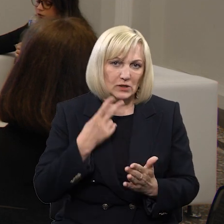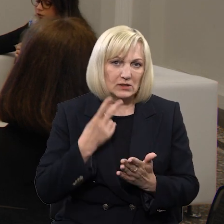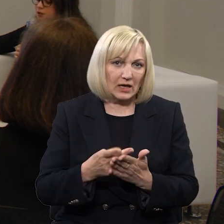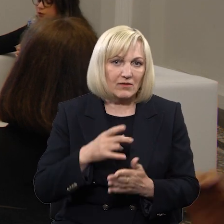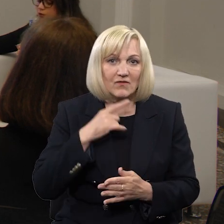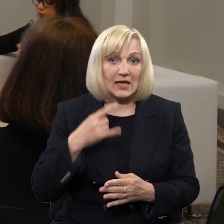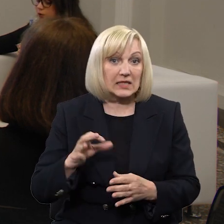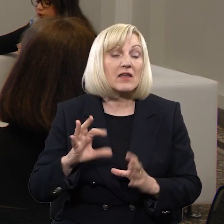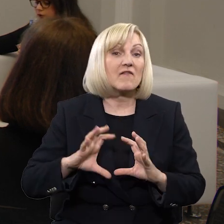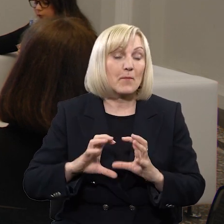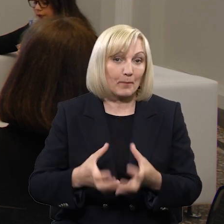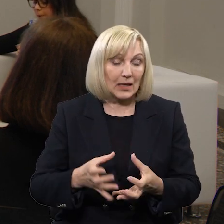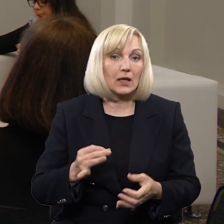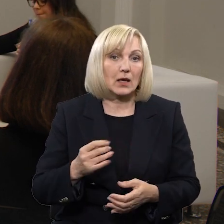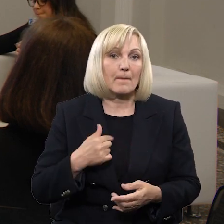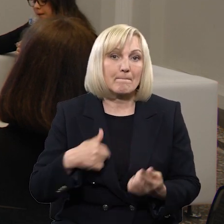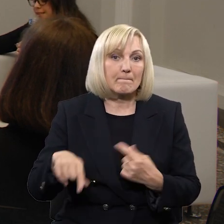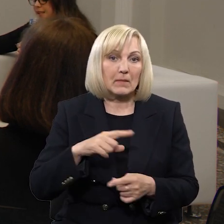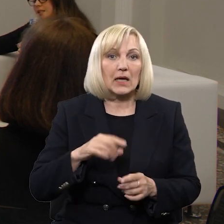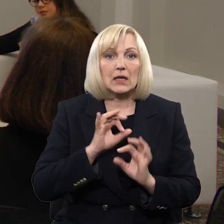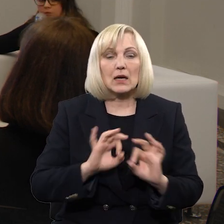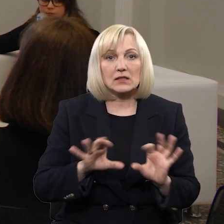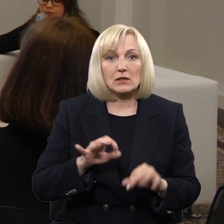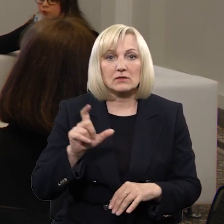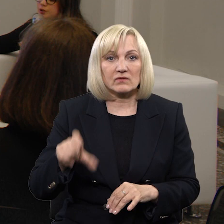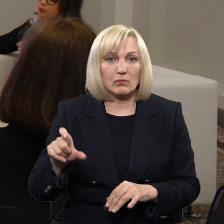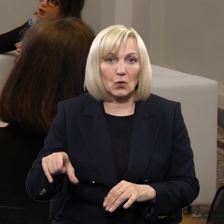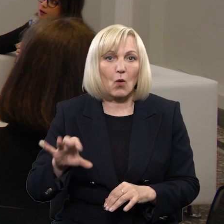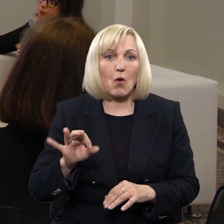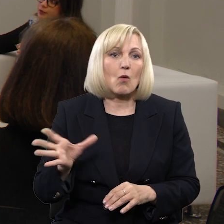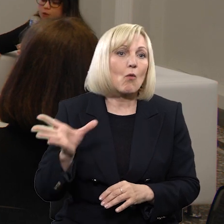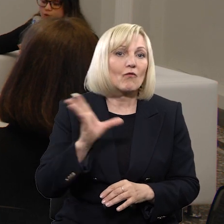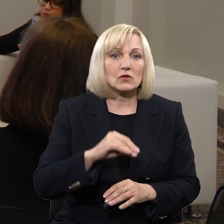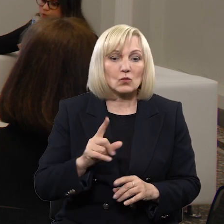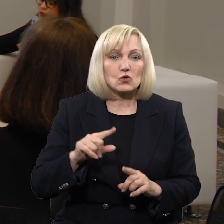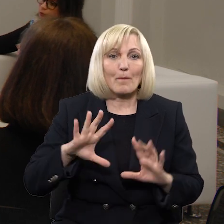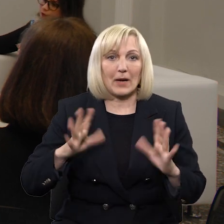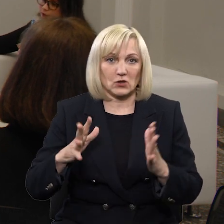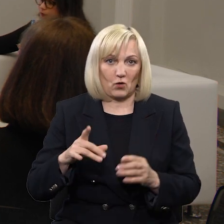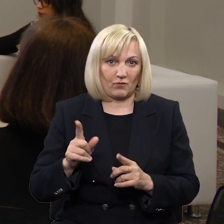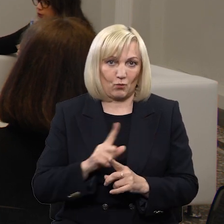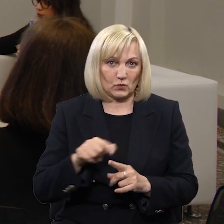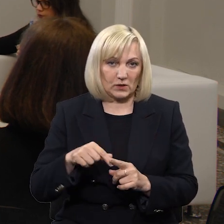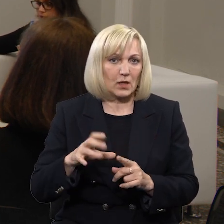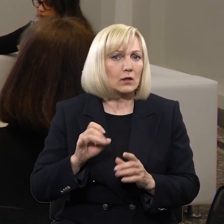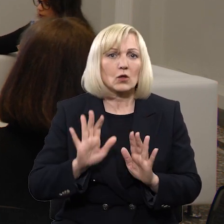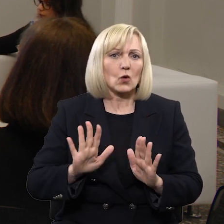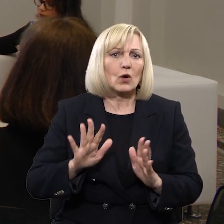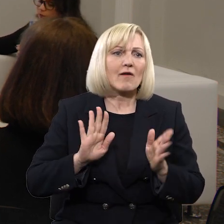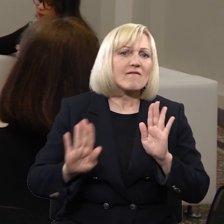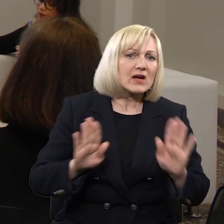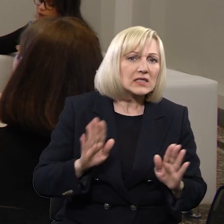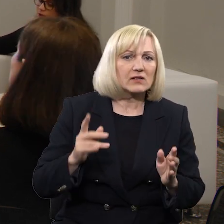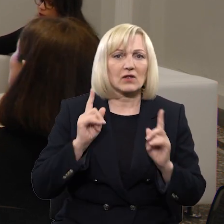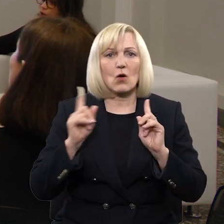в России то и в мире и мы рассказываем людям обо всем что происходит в музее это не только выставки